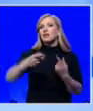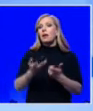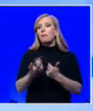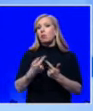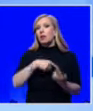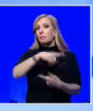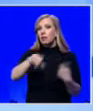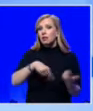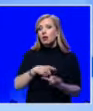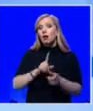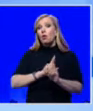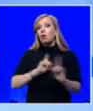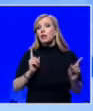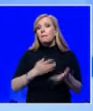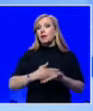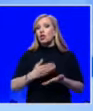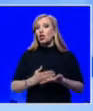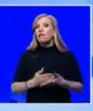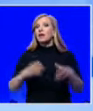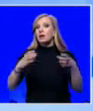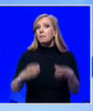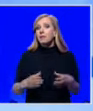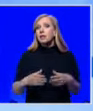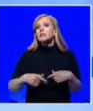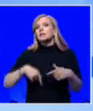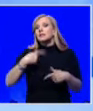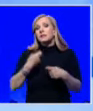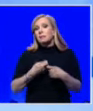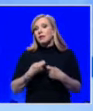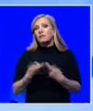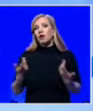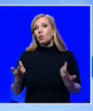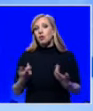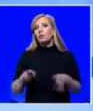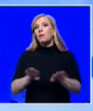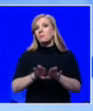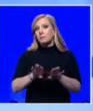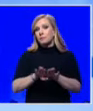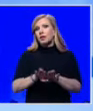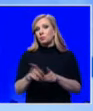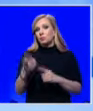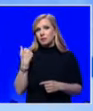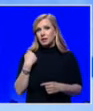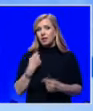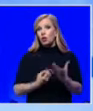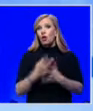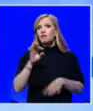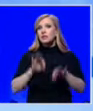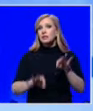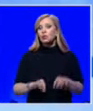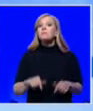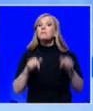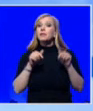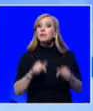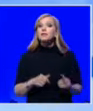редовен кабинет, да се премине към това, което правим най-често в последните две години – нови избори. И днес първите и вторите